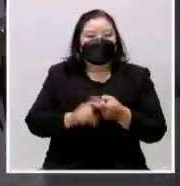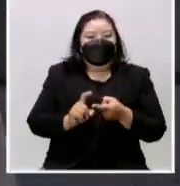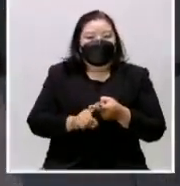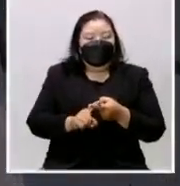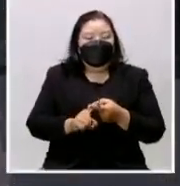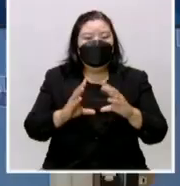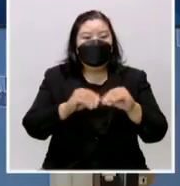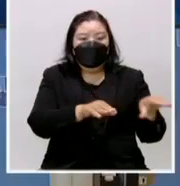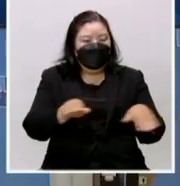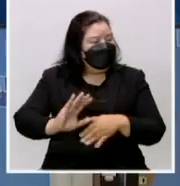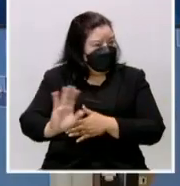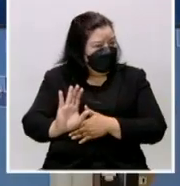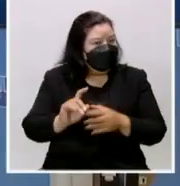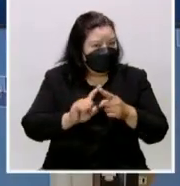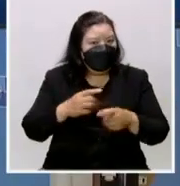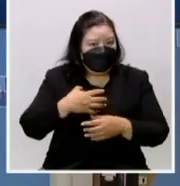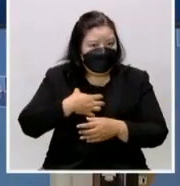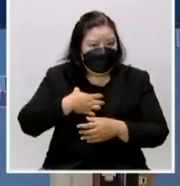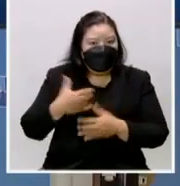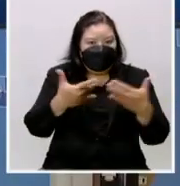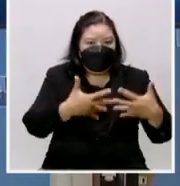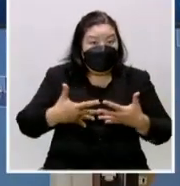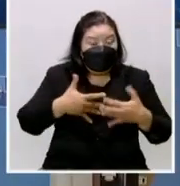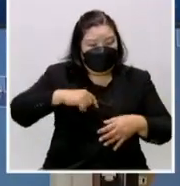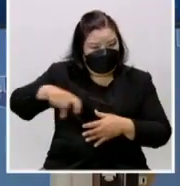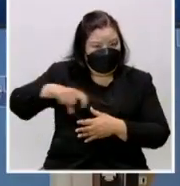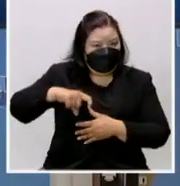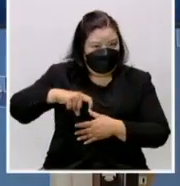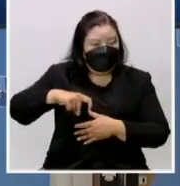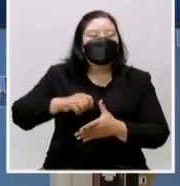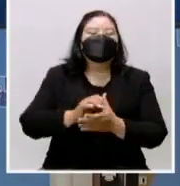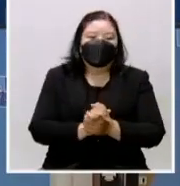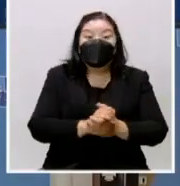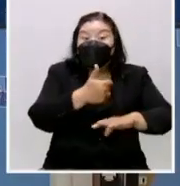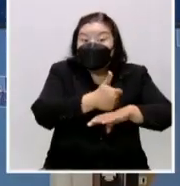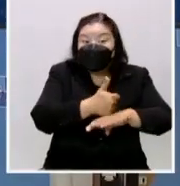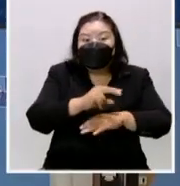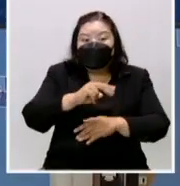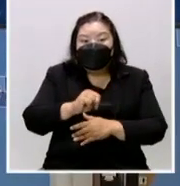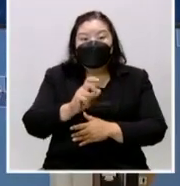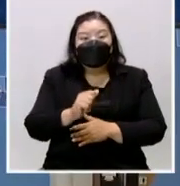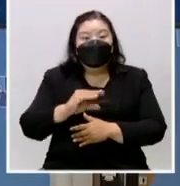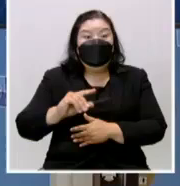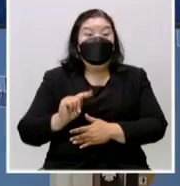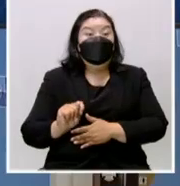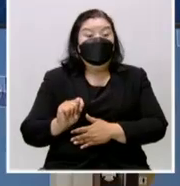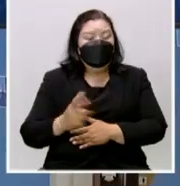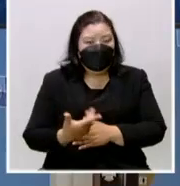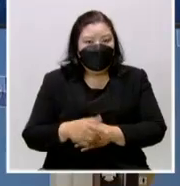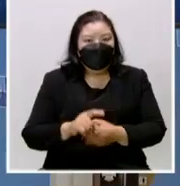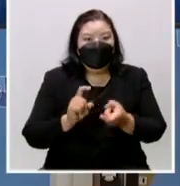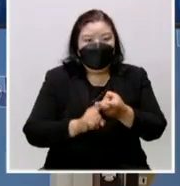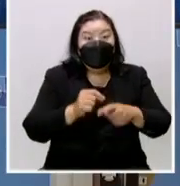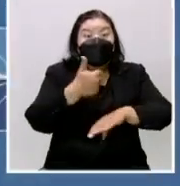ดีฟอร์แมตแต่ว่าต้องการเจรจากับสหรัฐโดยตรงแทนผู้นำนาโต้ยังได้หารือร่วมกับประธานาธิบดีวลาดิเมียร์เซเลน